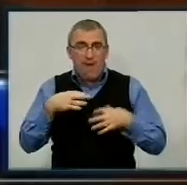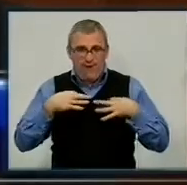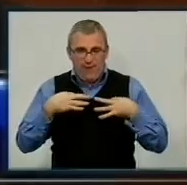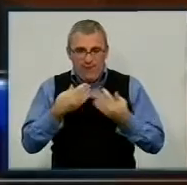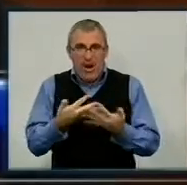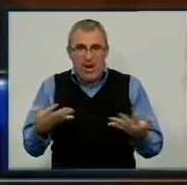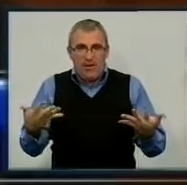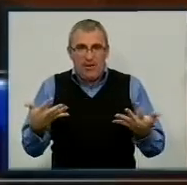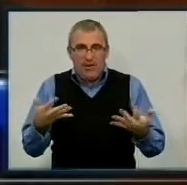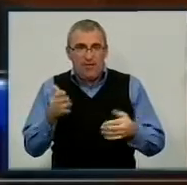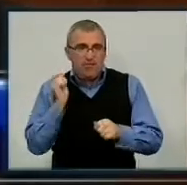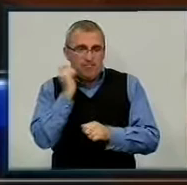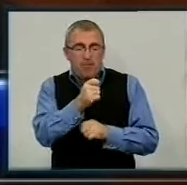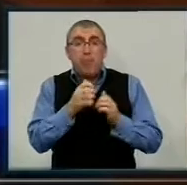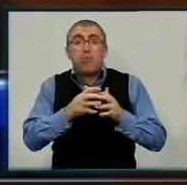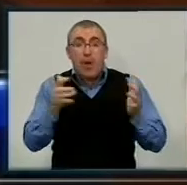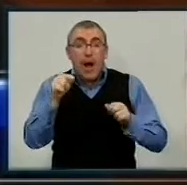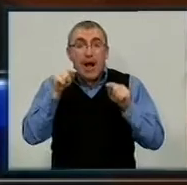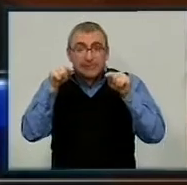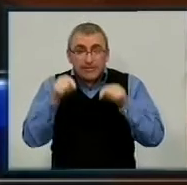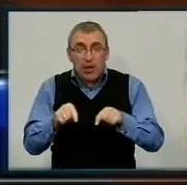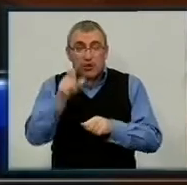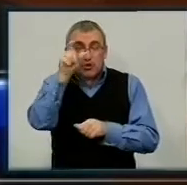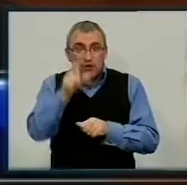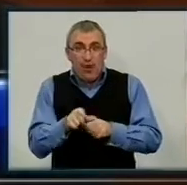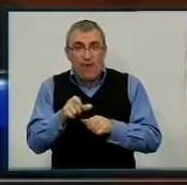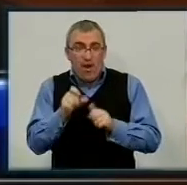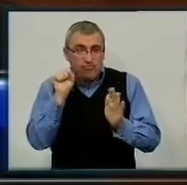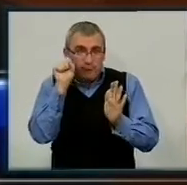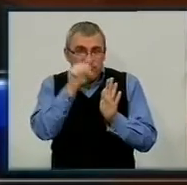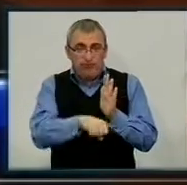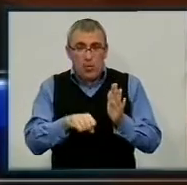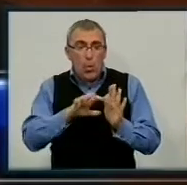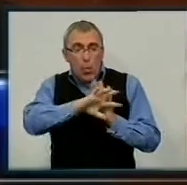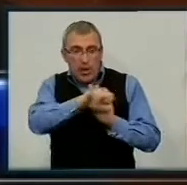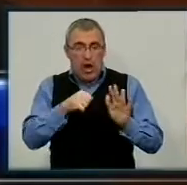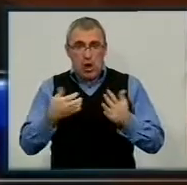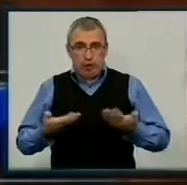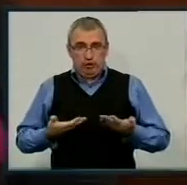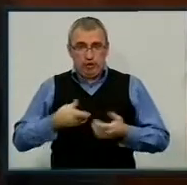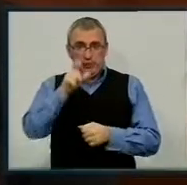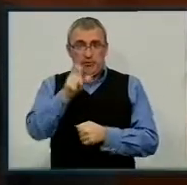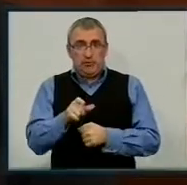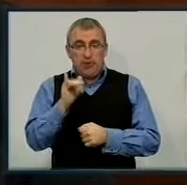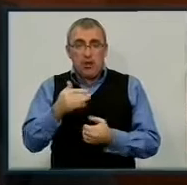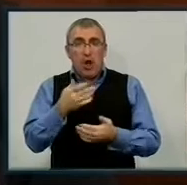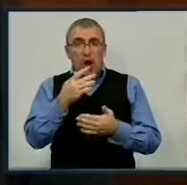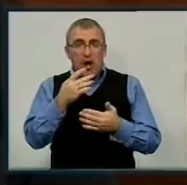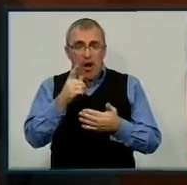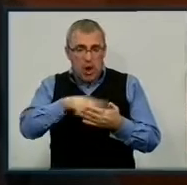присуждают гораздо больше а здесь человека лишили жизни украли жизнь он лишив і